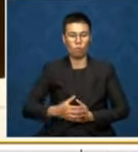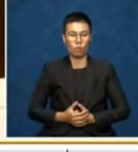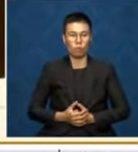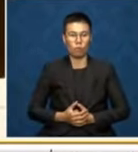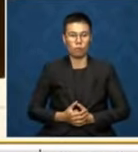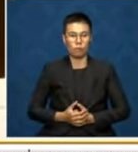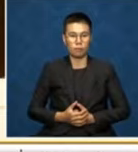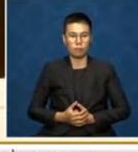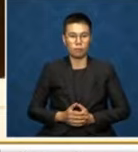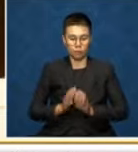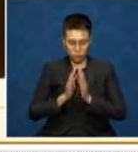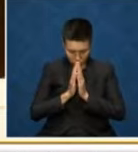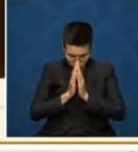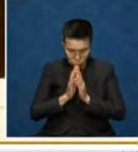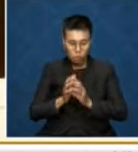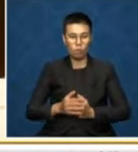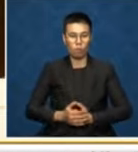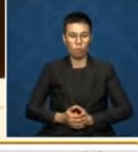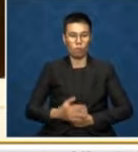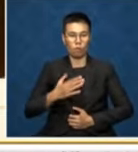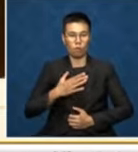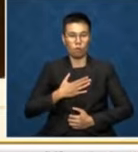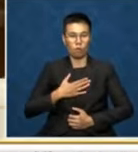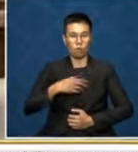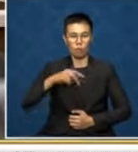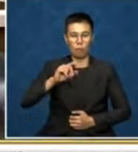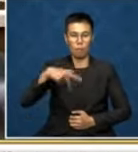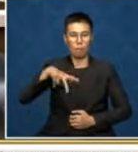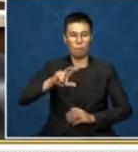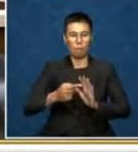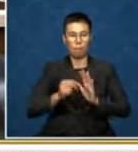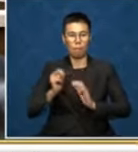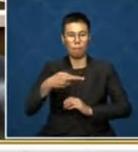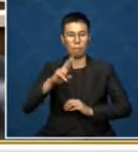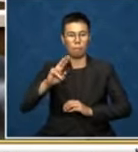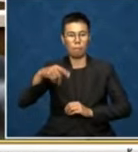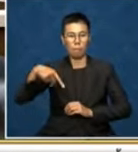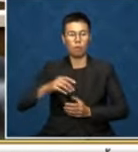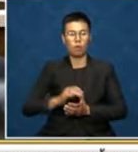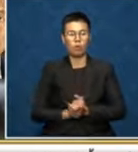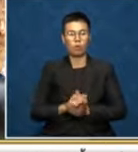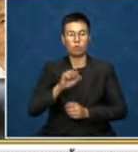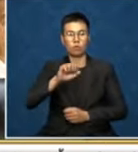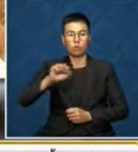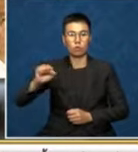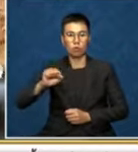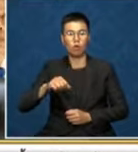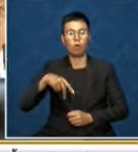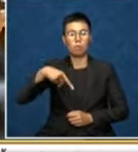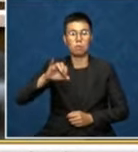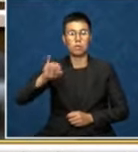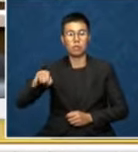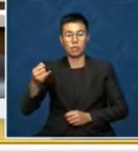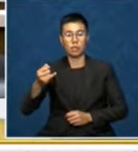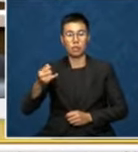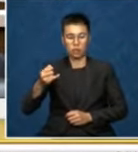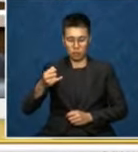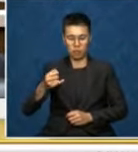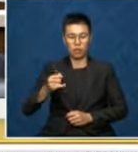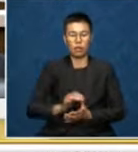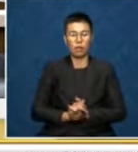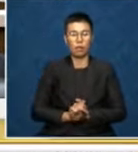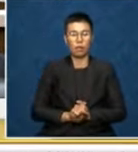เรียนท่านประธานสภาที่เคารพผมพัทรพงศ์พัทรประสิทธิ์สมาชิกสภาผู้แทนราษฎรจังหวัดพิจิตรเขต1พรรคภูมิใจไ